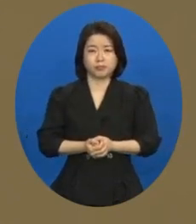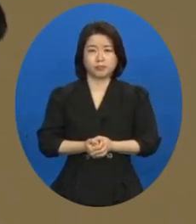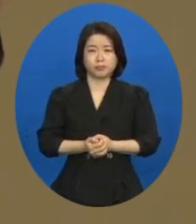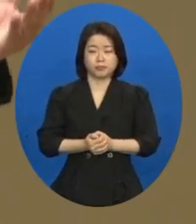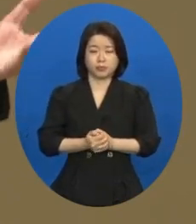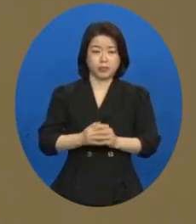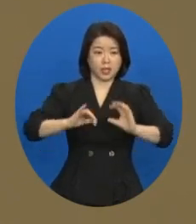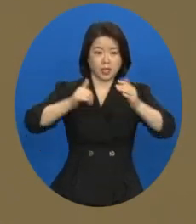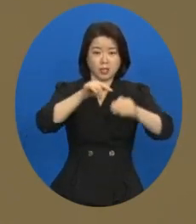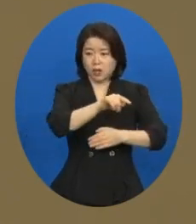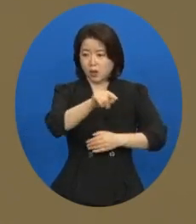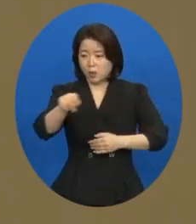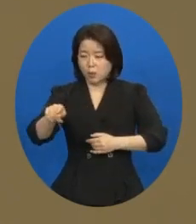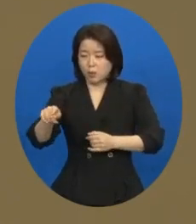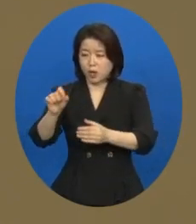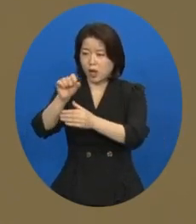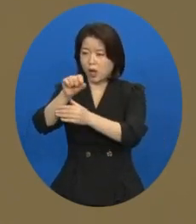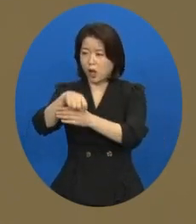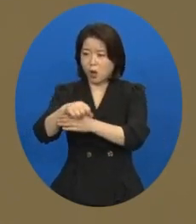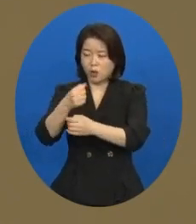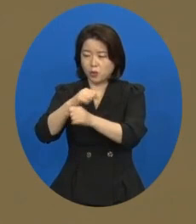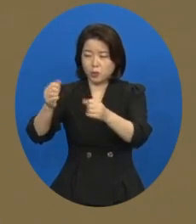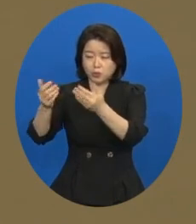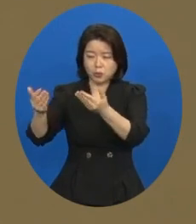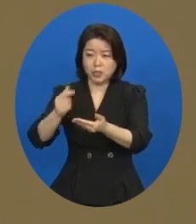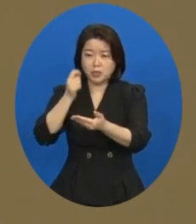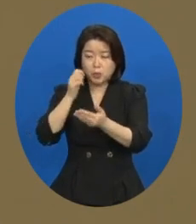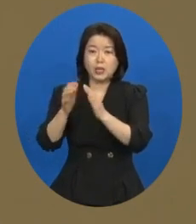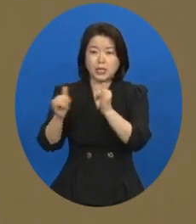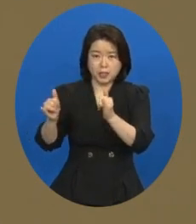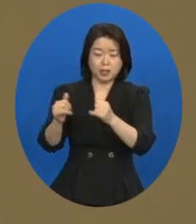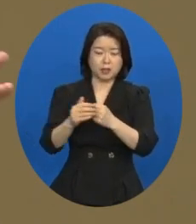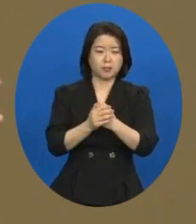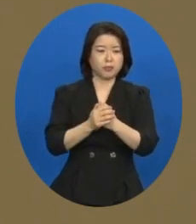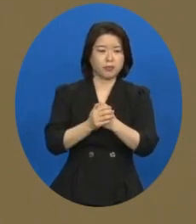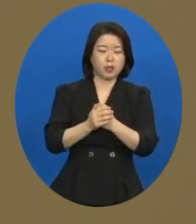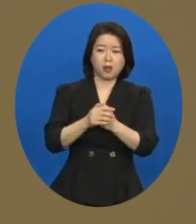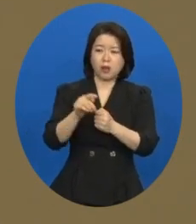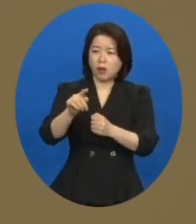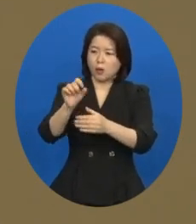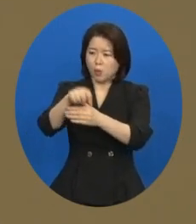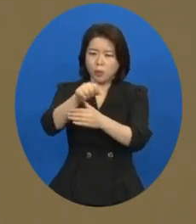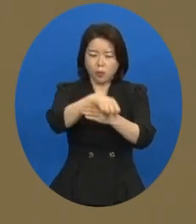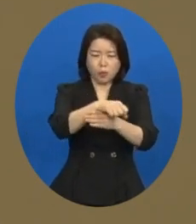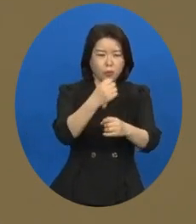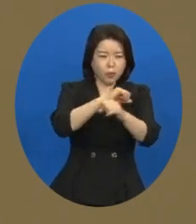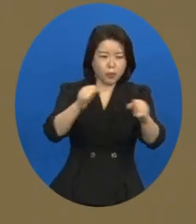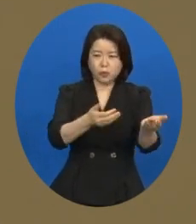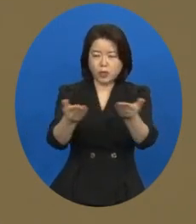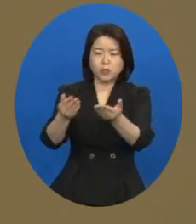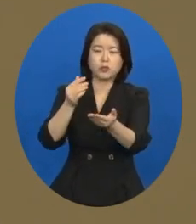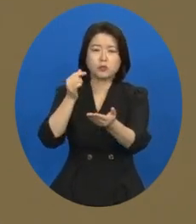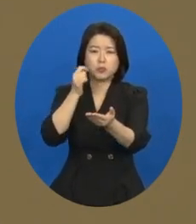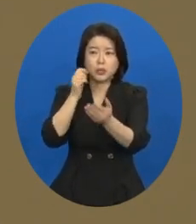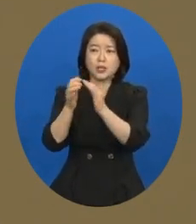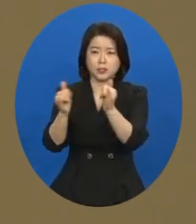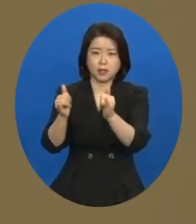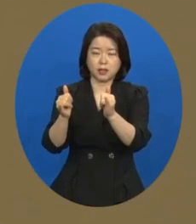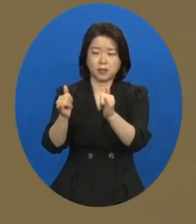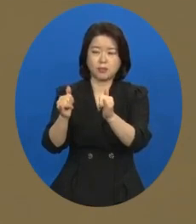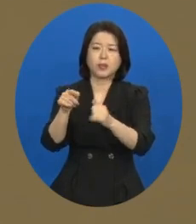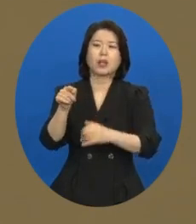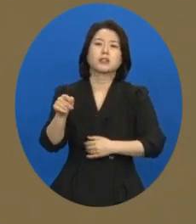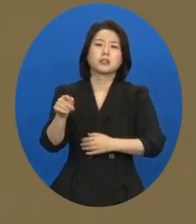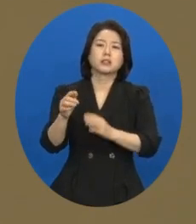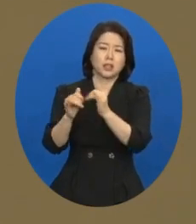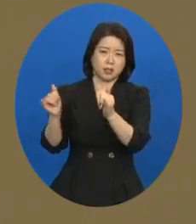세상 어디서도 용납받을 수 없는 사람, 어디서도 받아주지 않는 그런 사람들, 그런